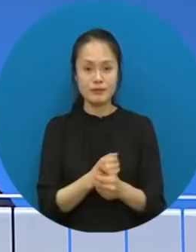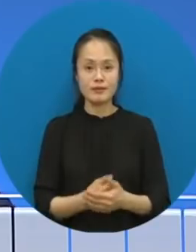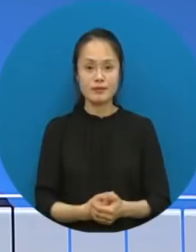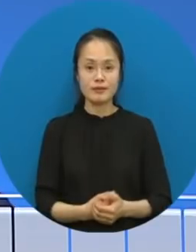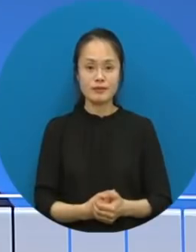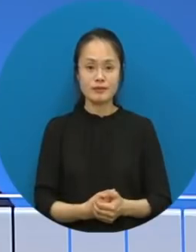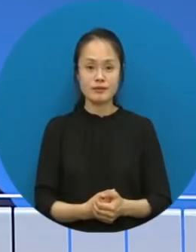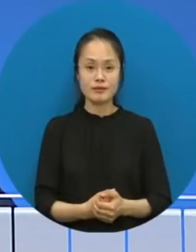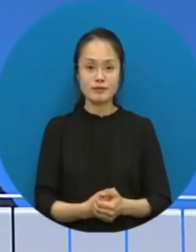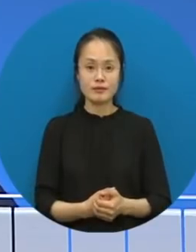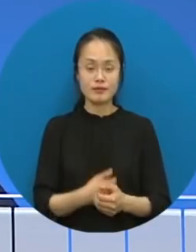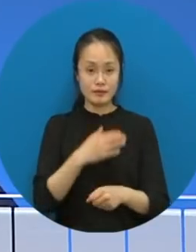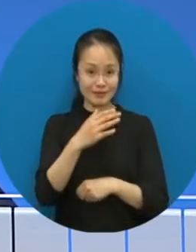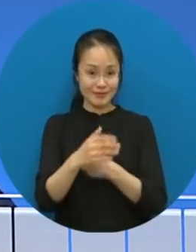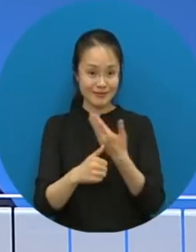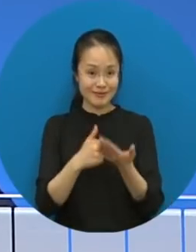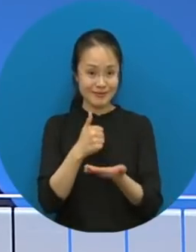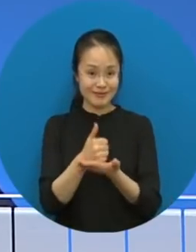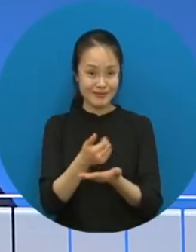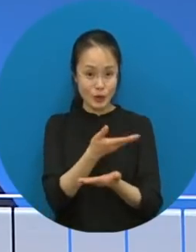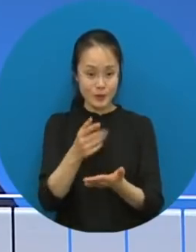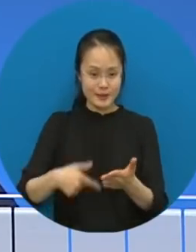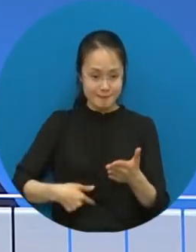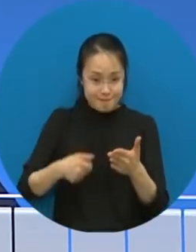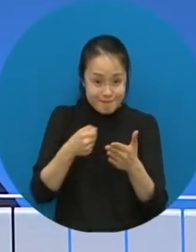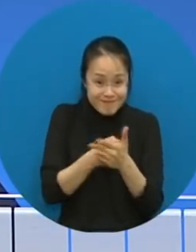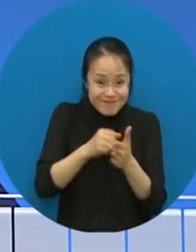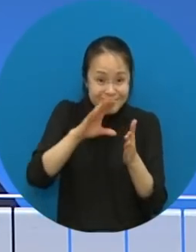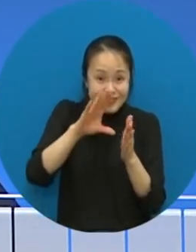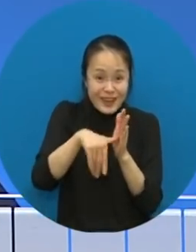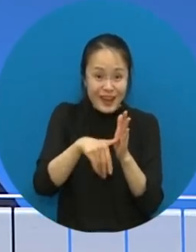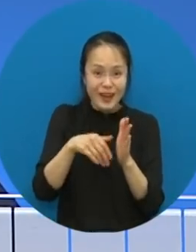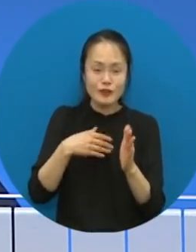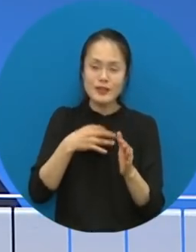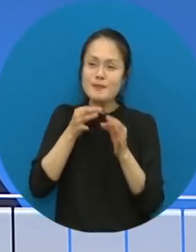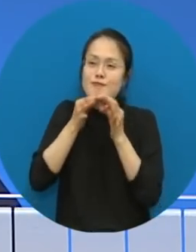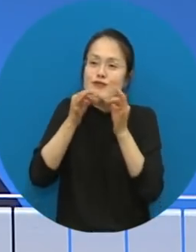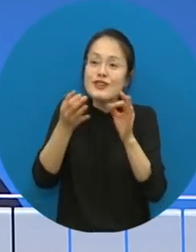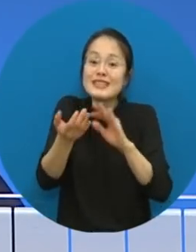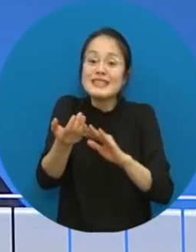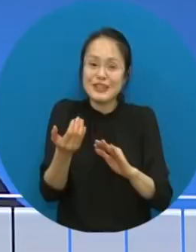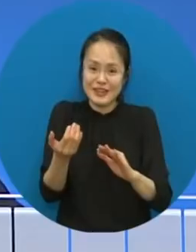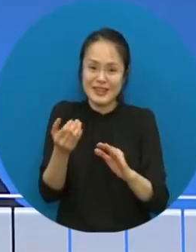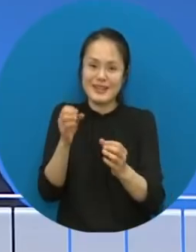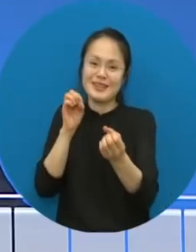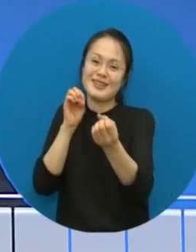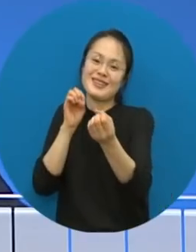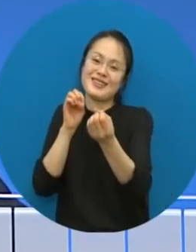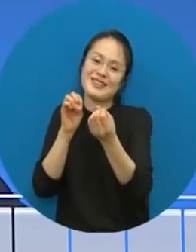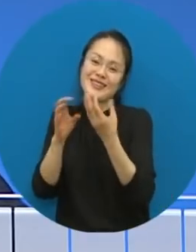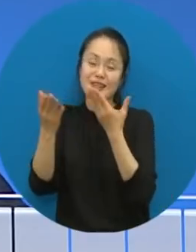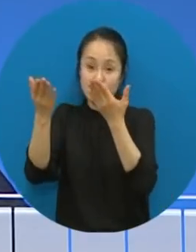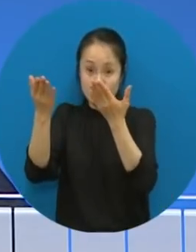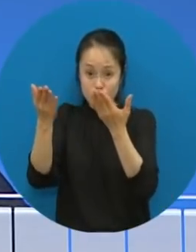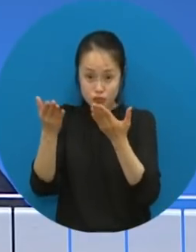그렇다면 하나님께서 우리가 부르기 전에 미리 응답하시고 응답하시려고 작정하사